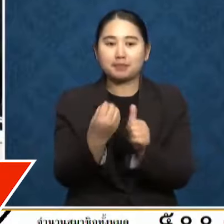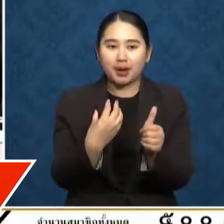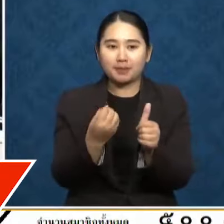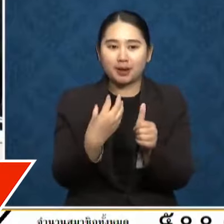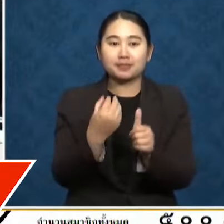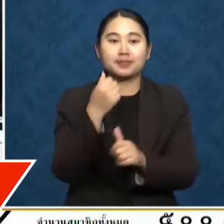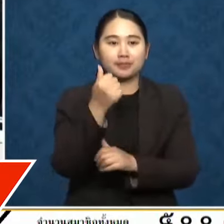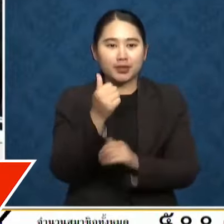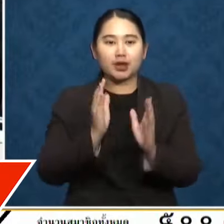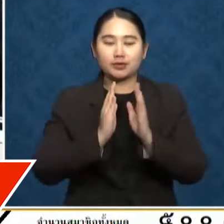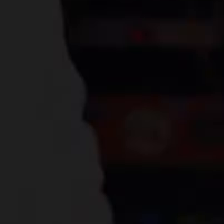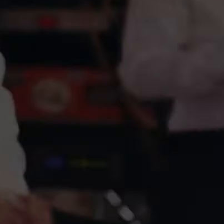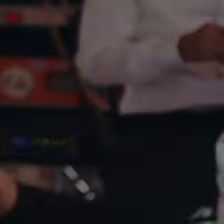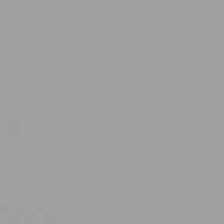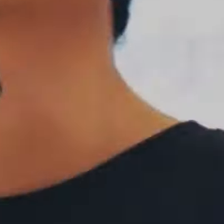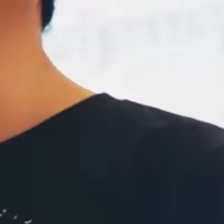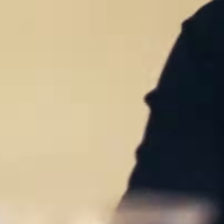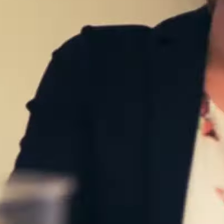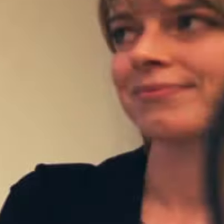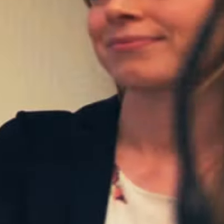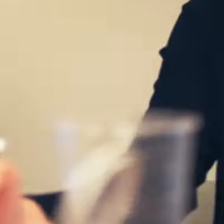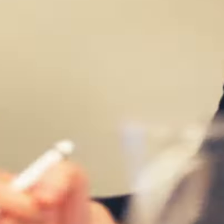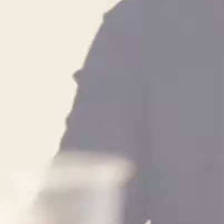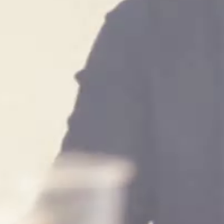วอนเลยค่ะขอขบคณทานประทานมากค่ะ